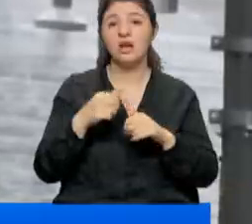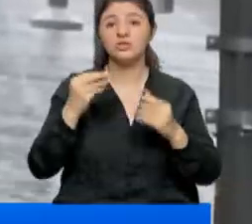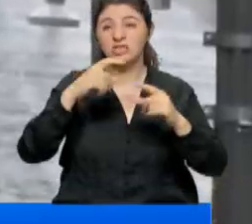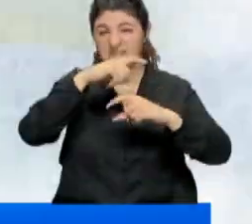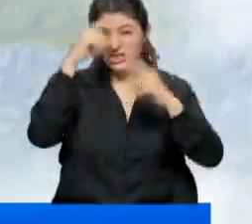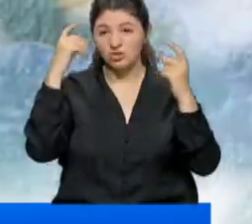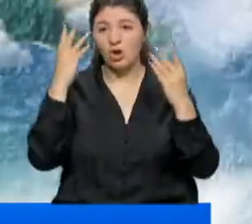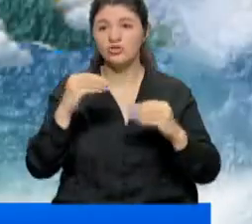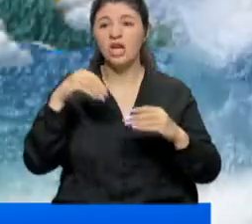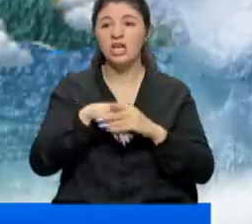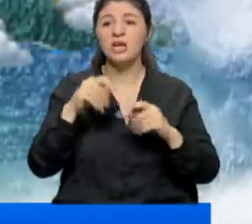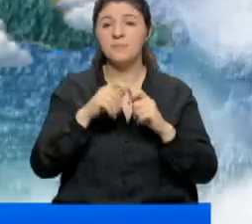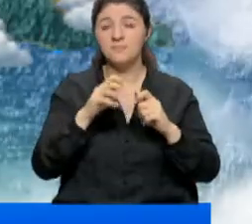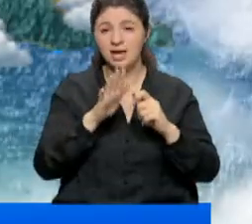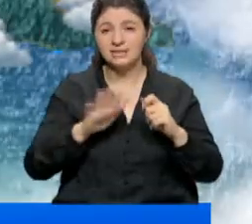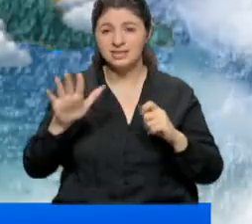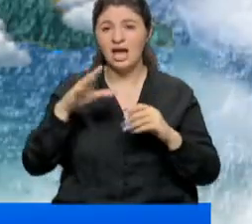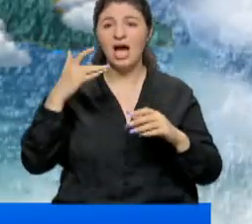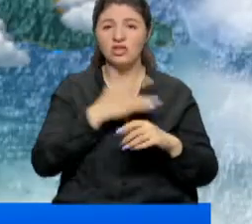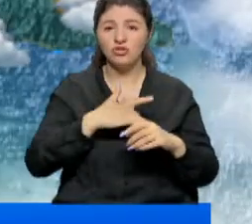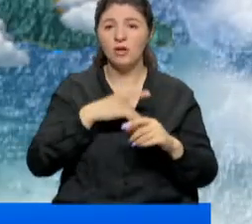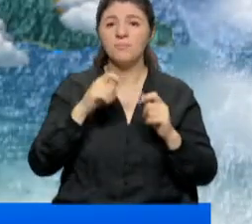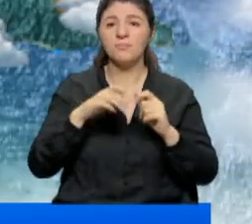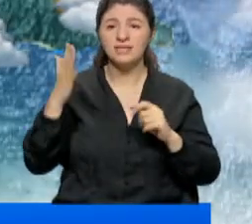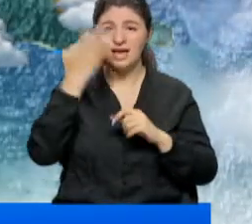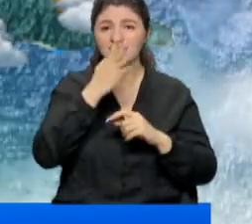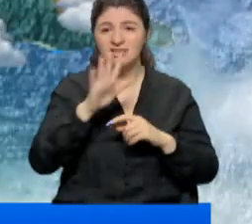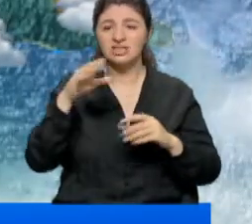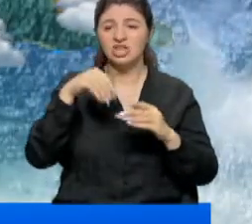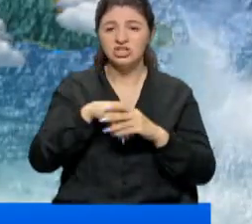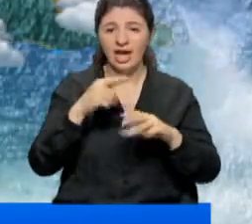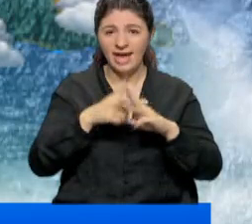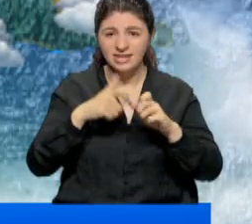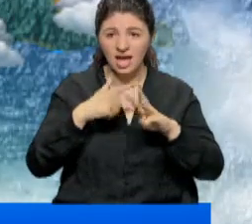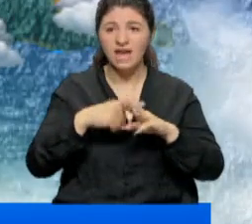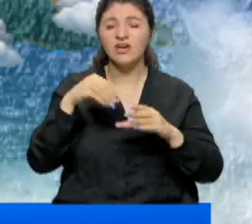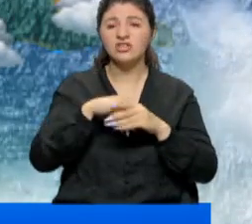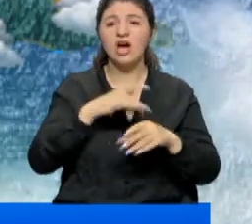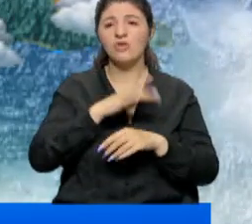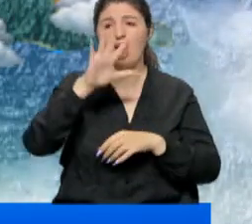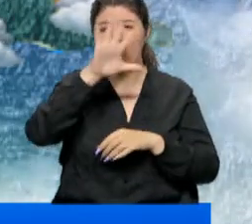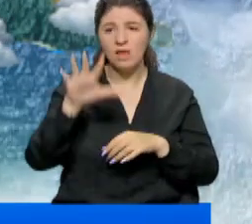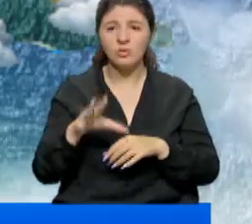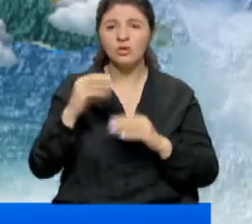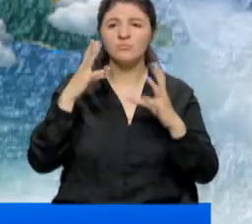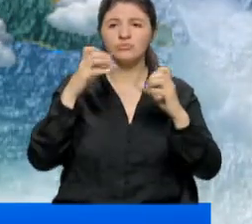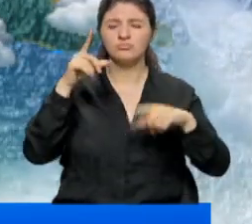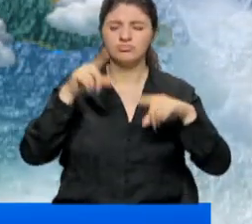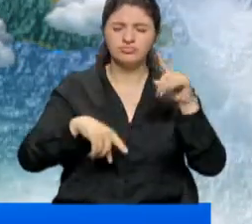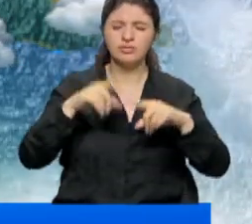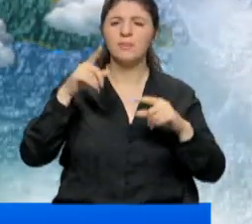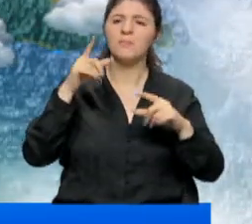oldukça sıcak olacak iç Batı Anadolu'da iç Ege Batı Karadeniz'in iç kesimleri ve İç Anadolu'nun batısı kapsayacak şekilde Bulut